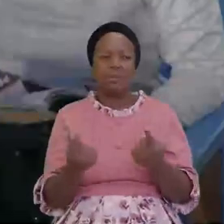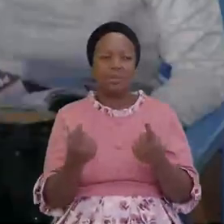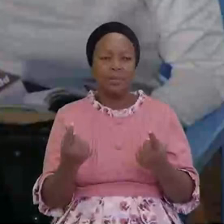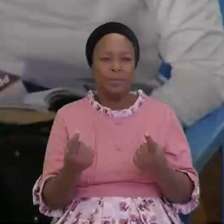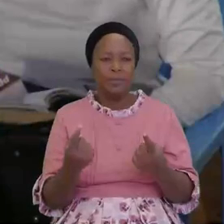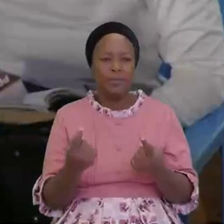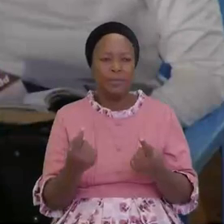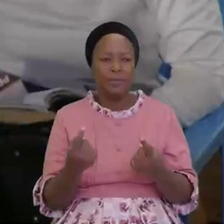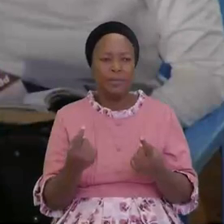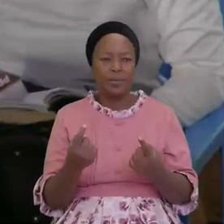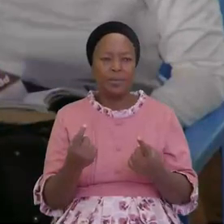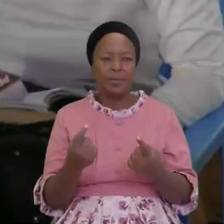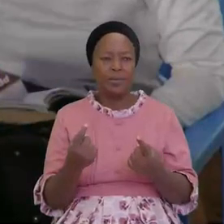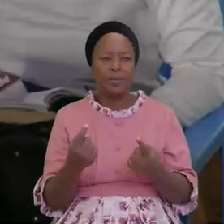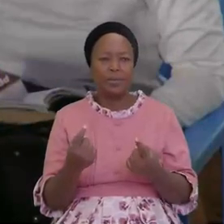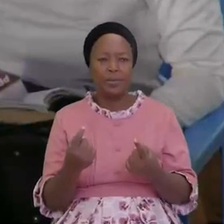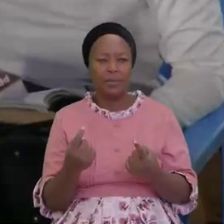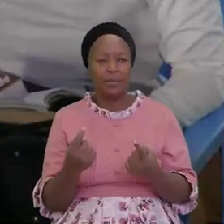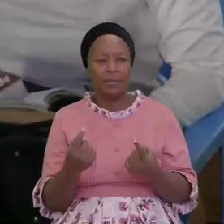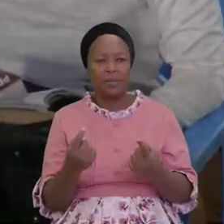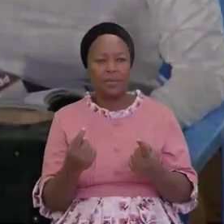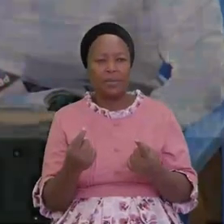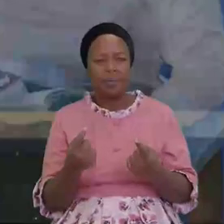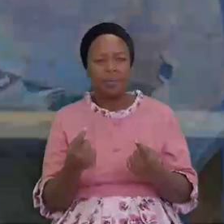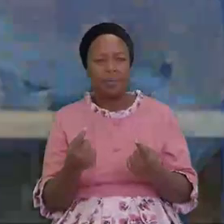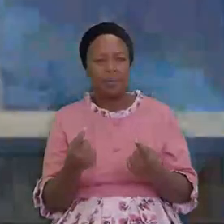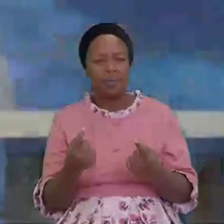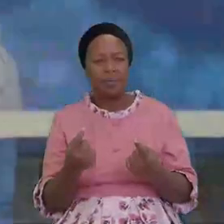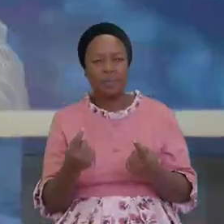Bible, ça c'est un péché présomptueux.